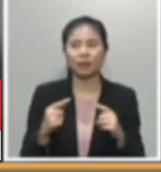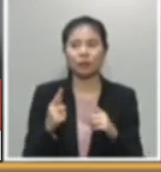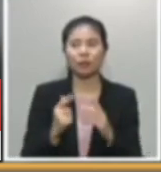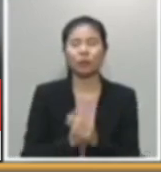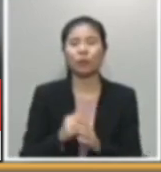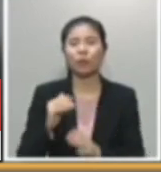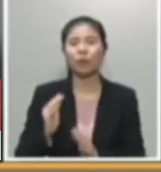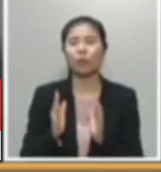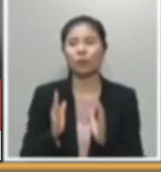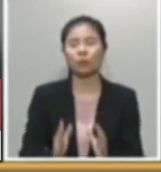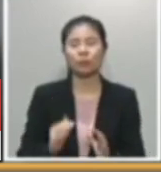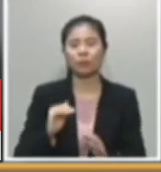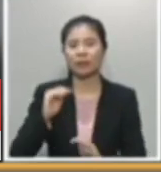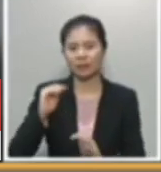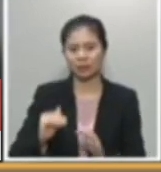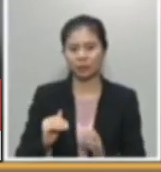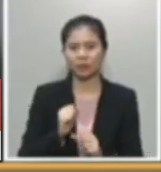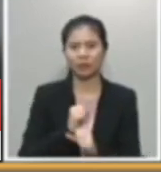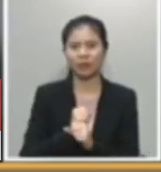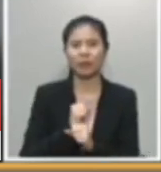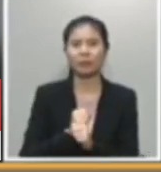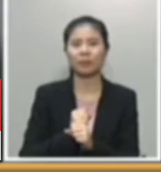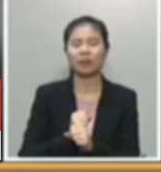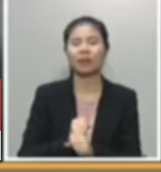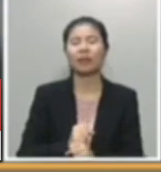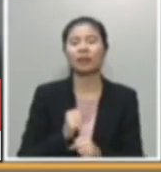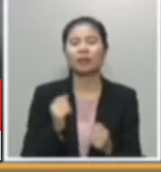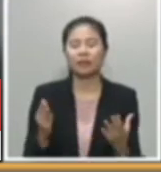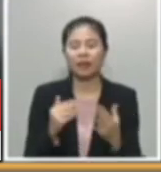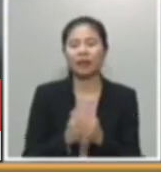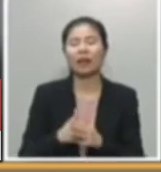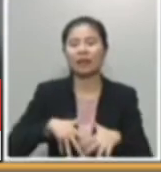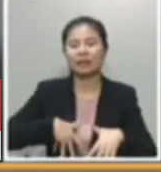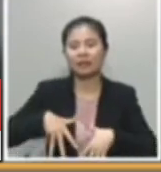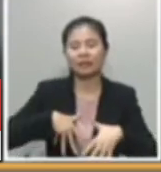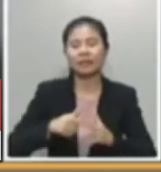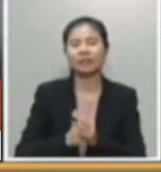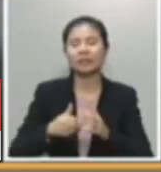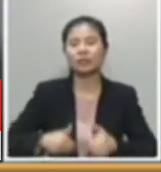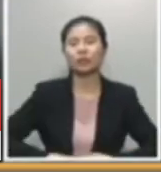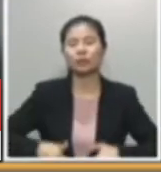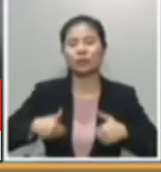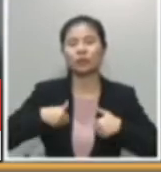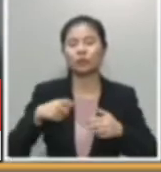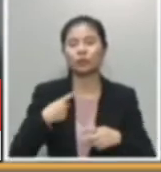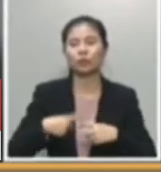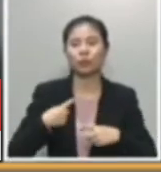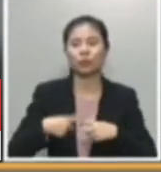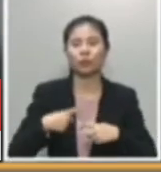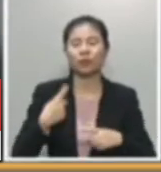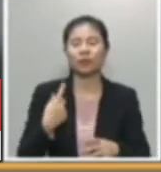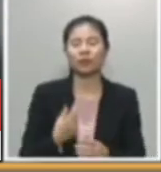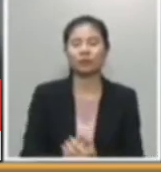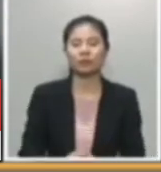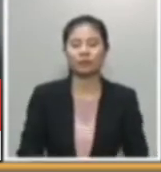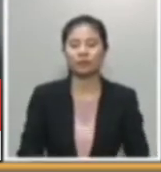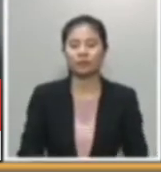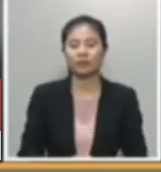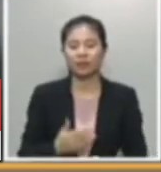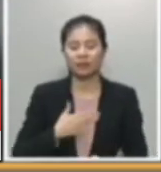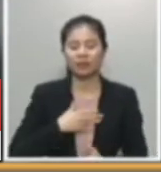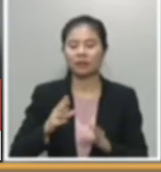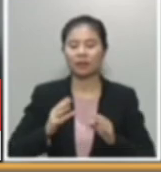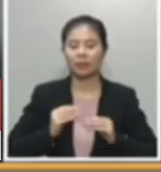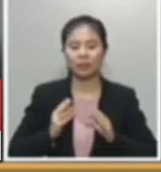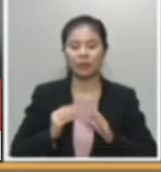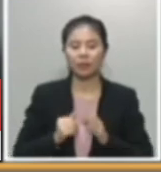พี่น้องประชาชนได้หรือไม่ยากจนข้นแค้นอย่างแสนสาหัสฉันไม่เห็นด้วยกับการบริห